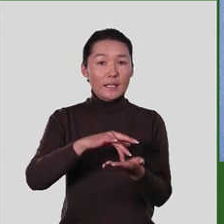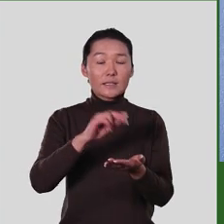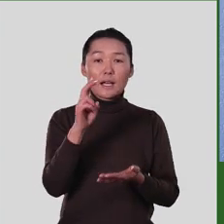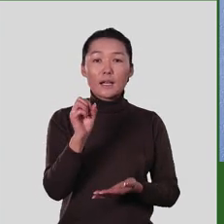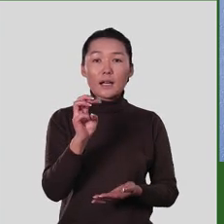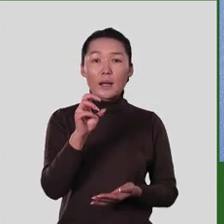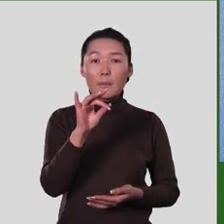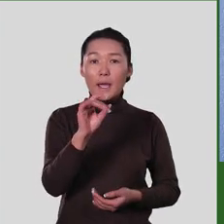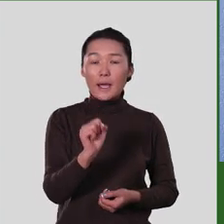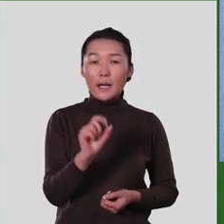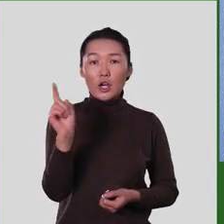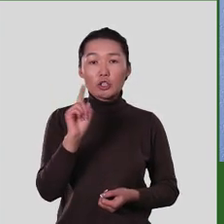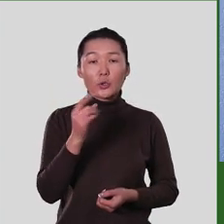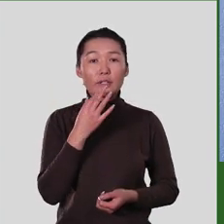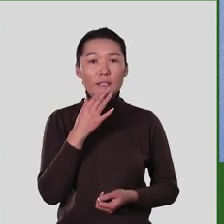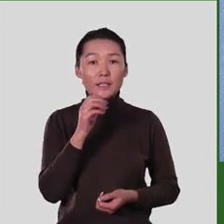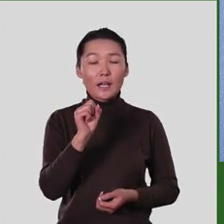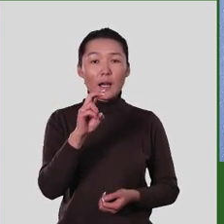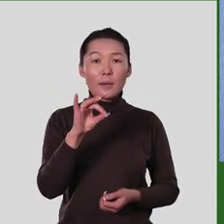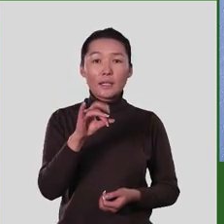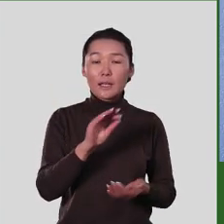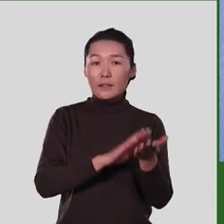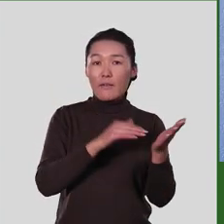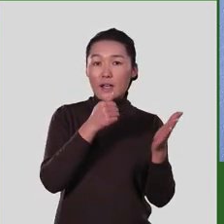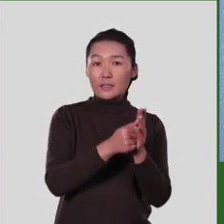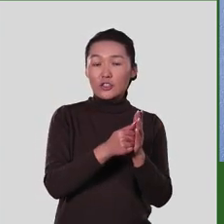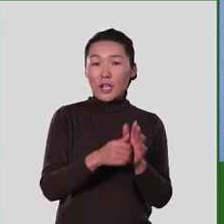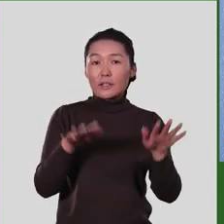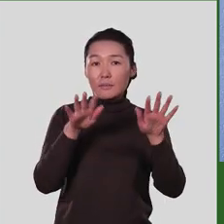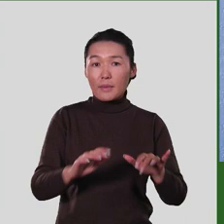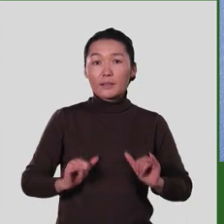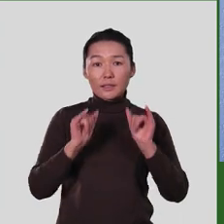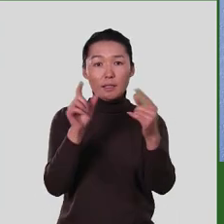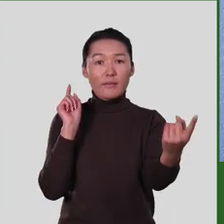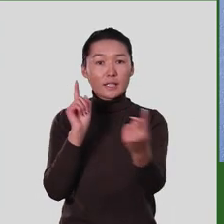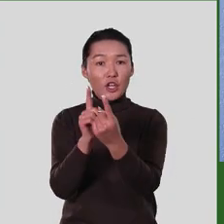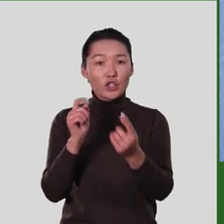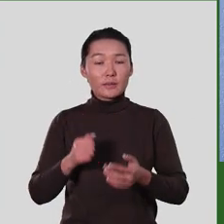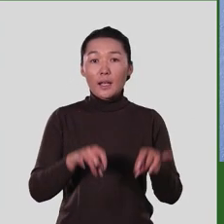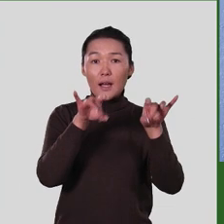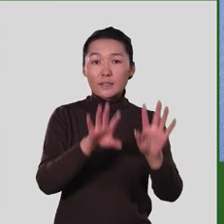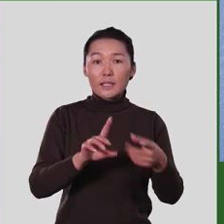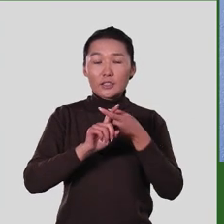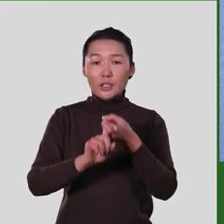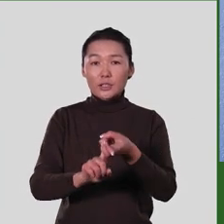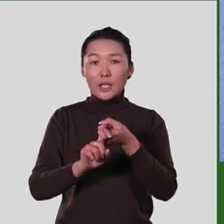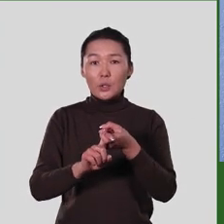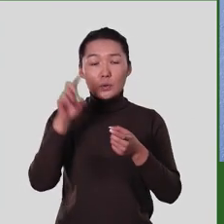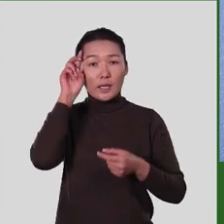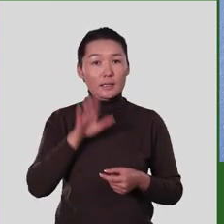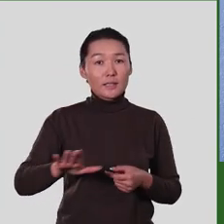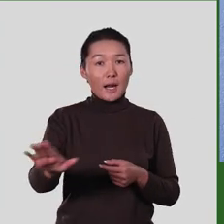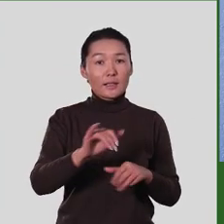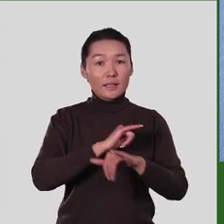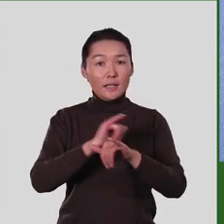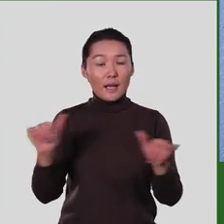Канберра, что на языке аборигенов означает «место для встречи». Австралийский союз – страна с